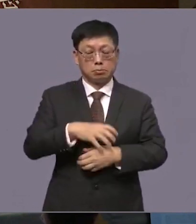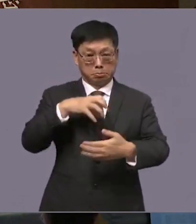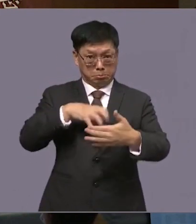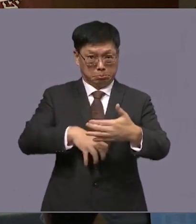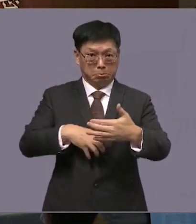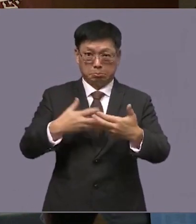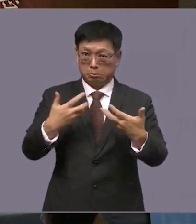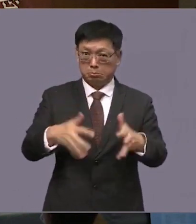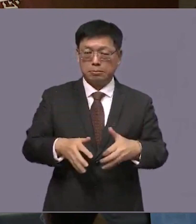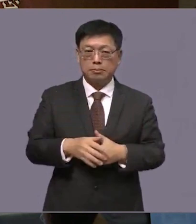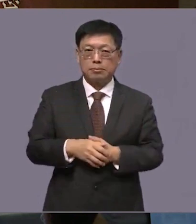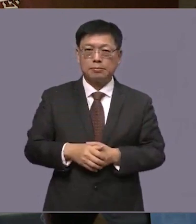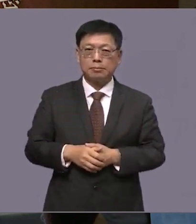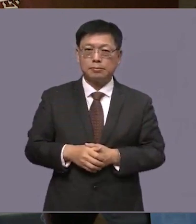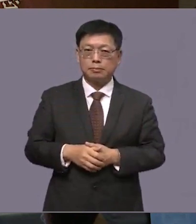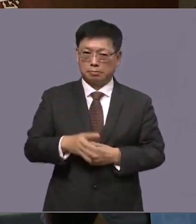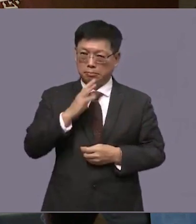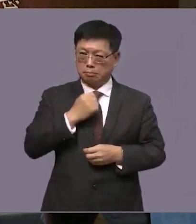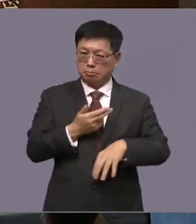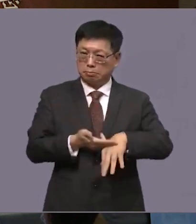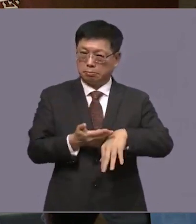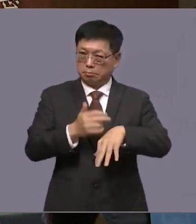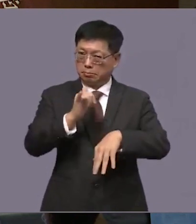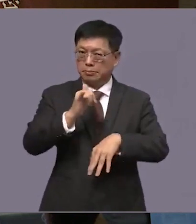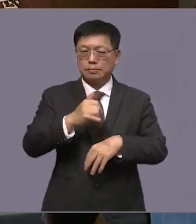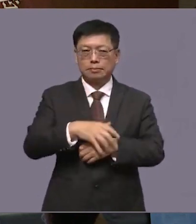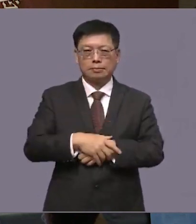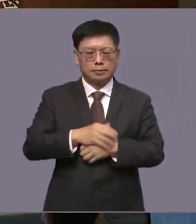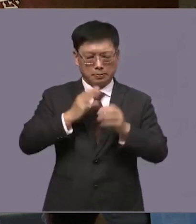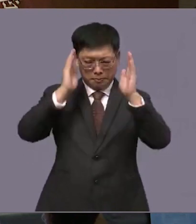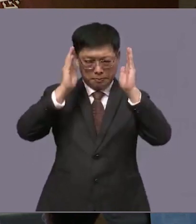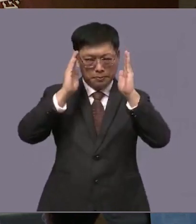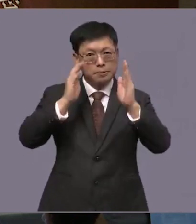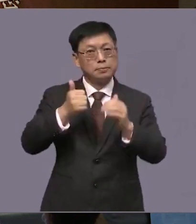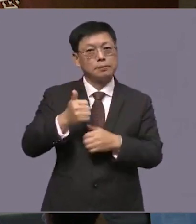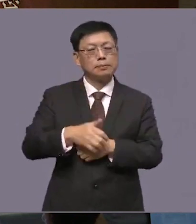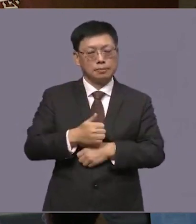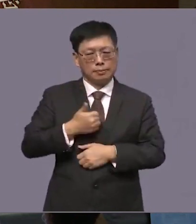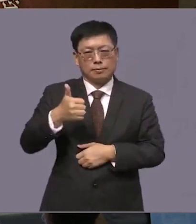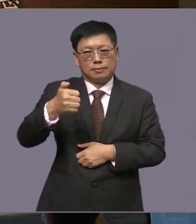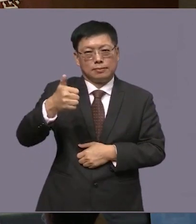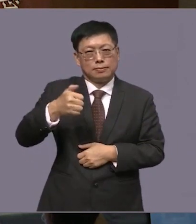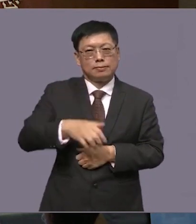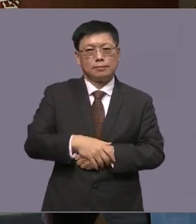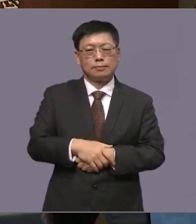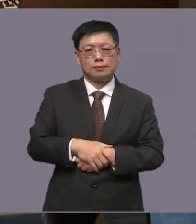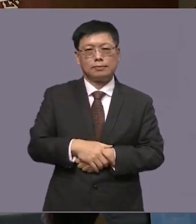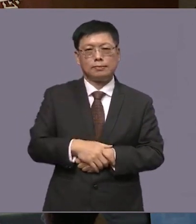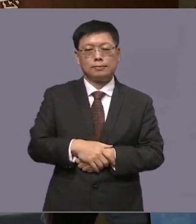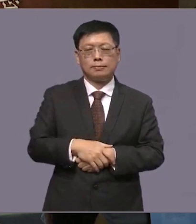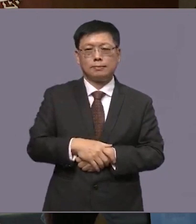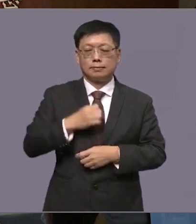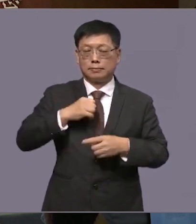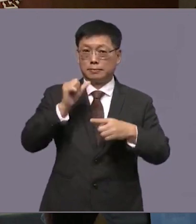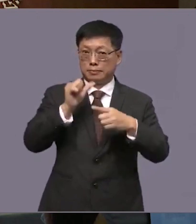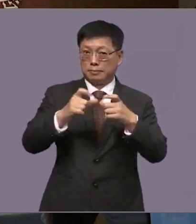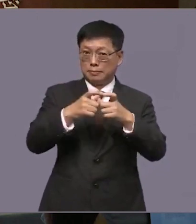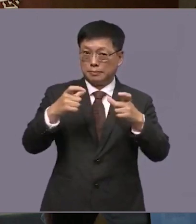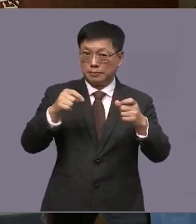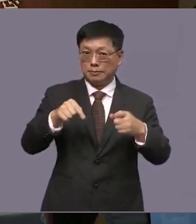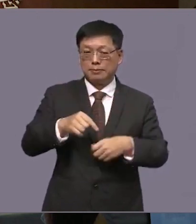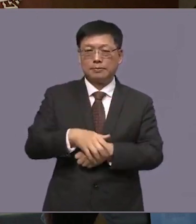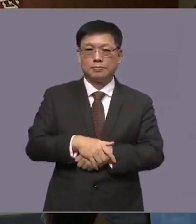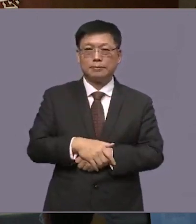个功夫，非常高的用心。我非常感谢五倍券啊！